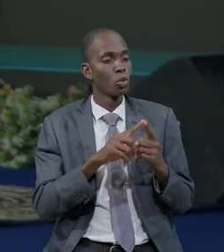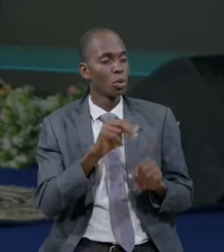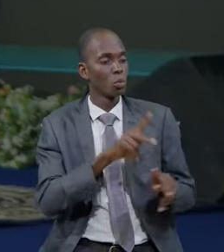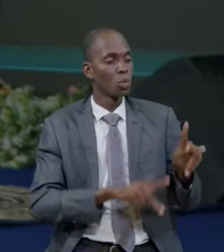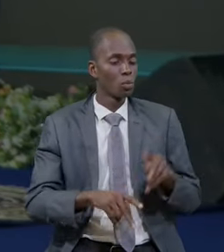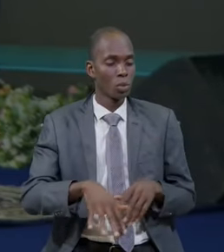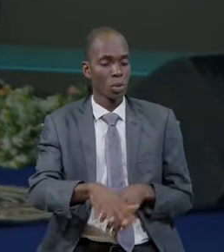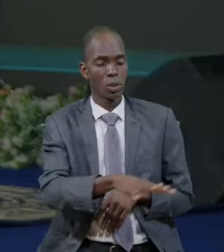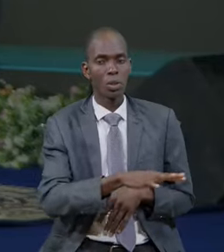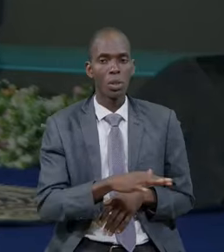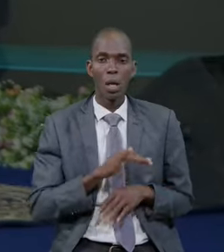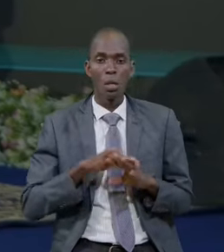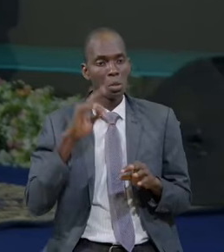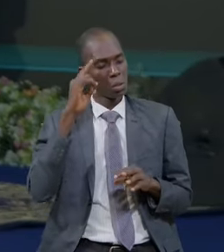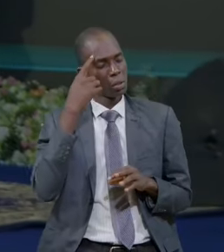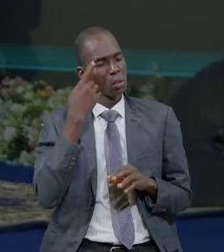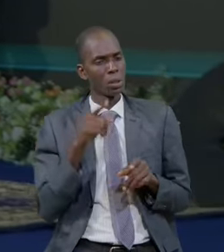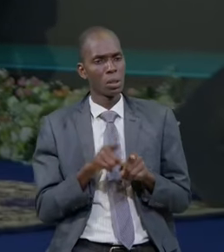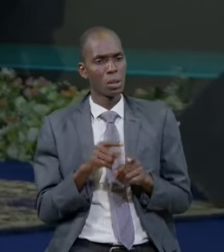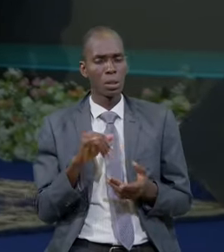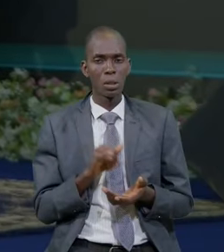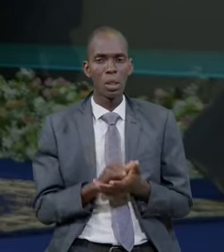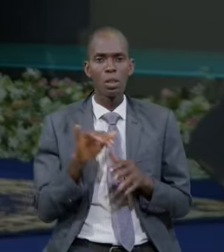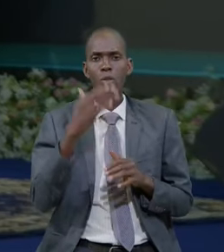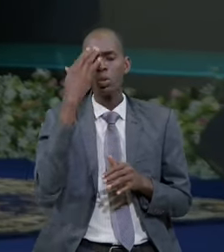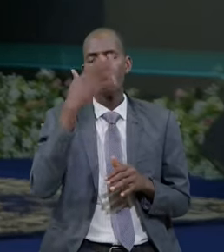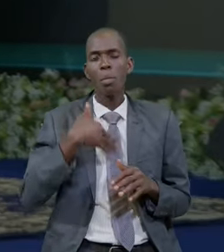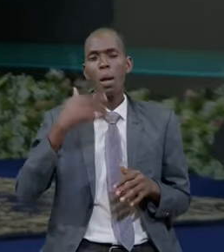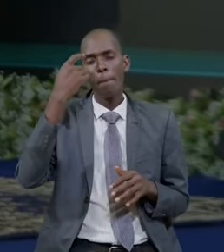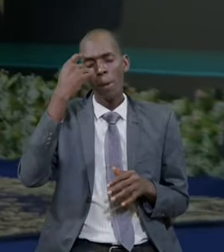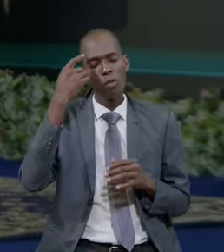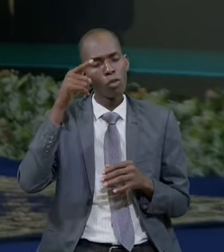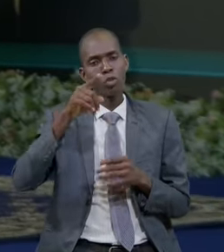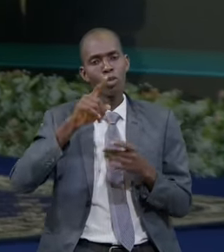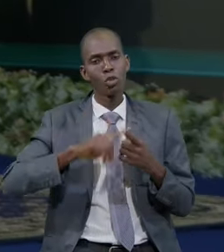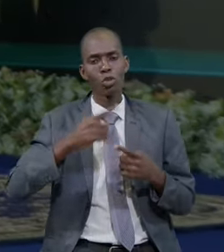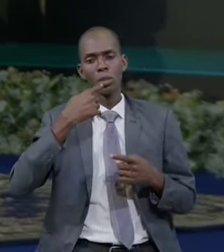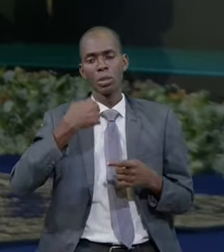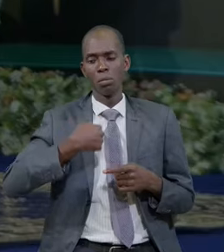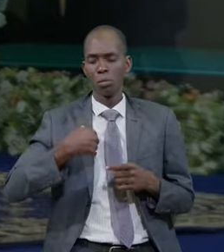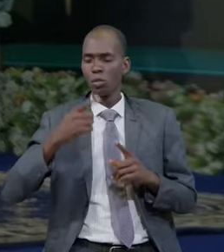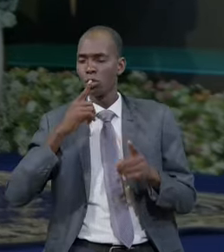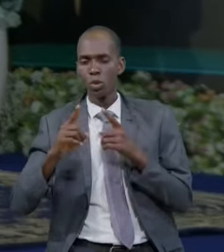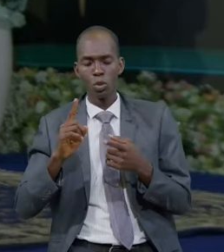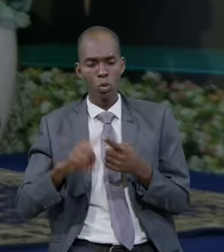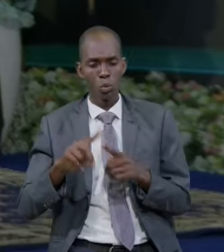localité. Non, je ne parle pas aux gens qui sont dans la localité. Je parle aux gens partout.